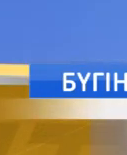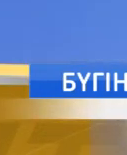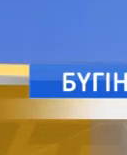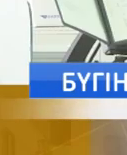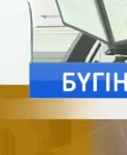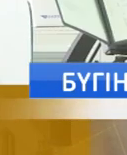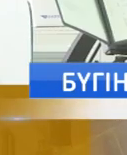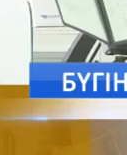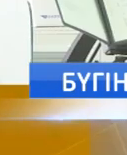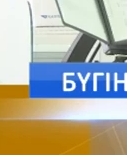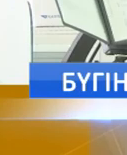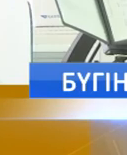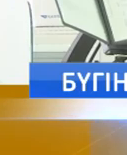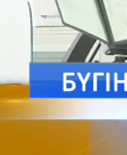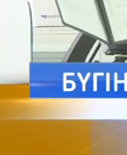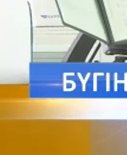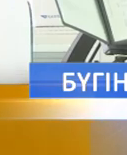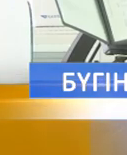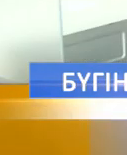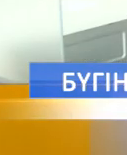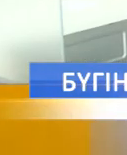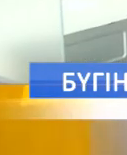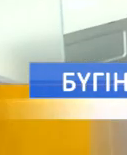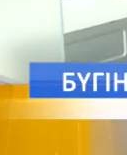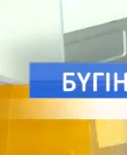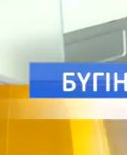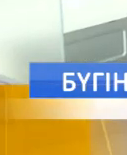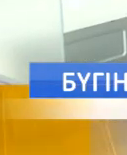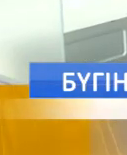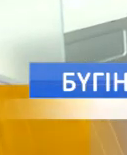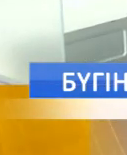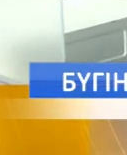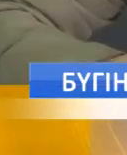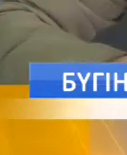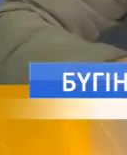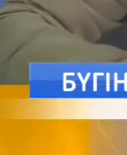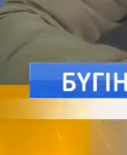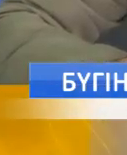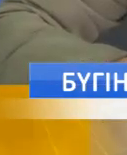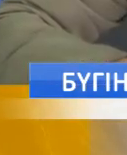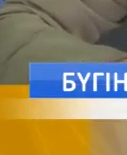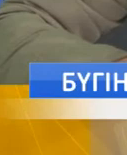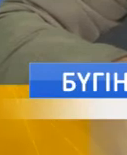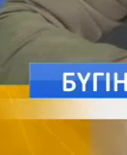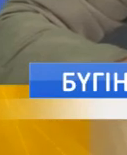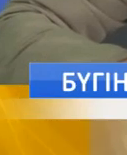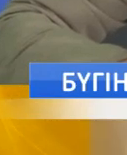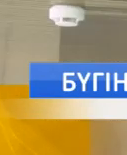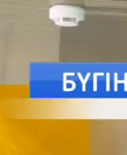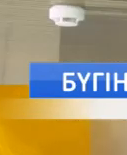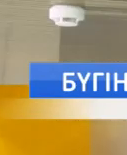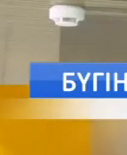Сарыөзекте күрделі жөндеуден өтіп, қайта жаңғырған Қазпошта мекемесі жұмысын бастады. Ашылуымен ұзын сонар кезек мәселесі